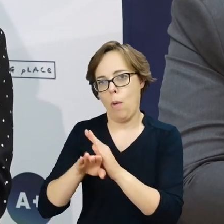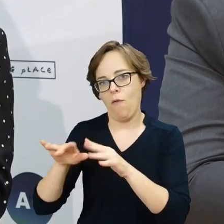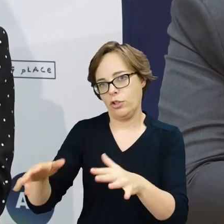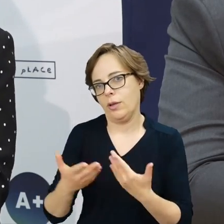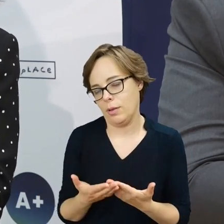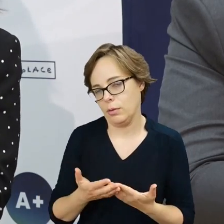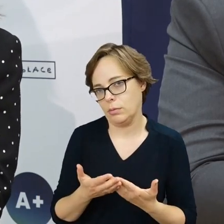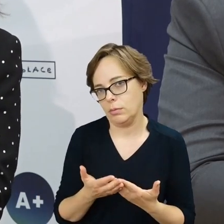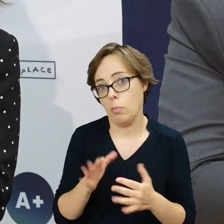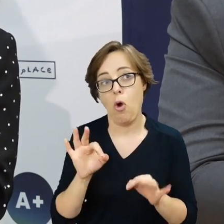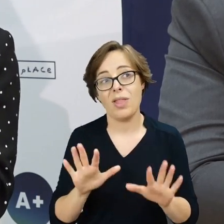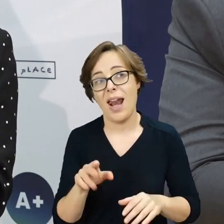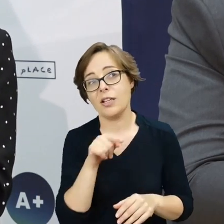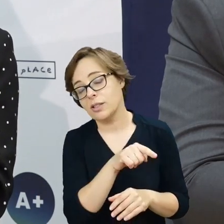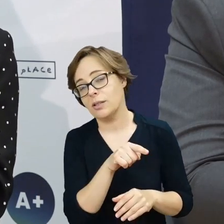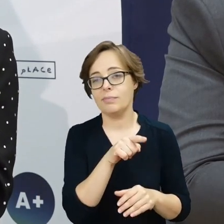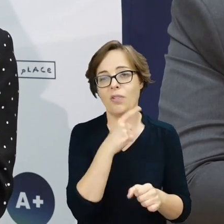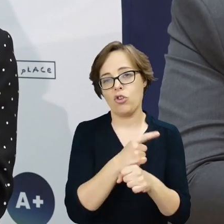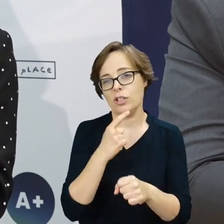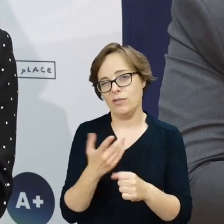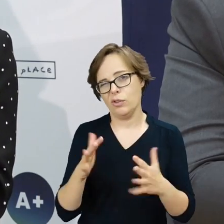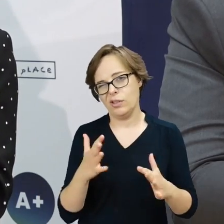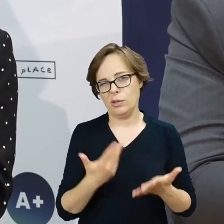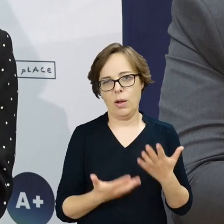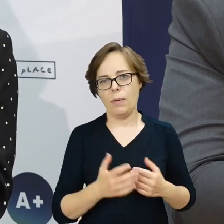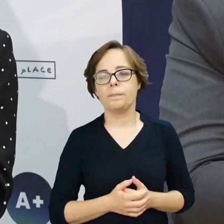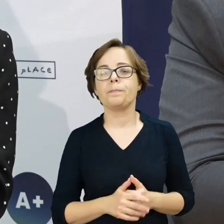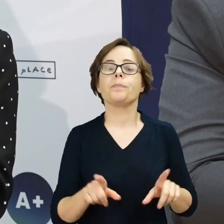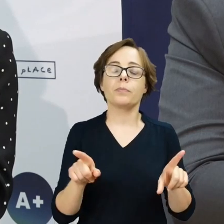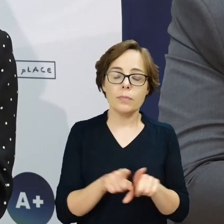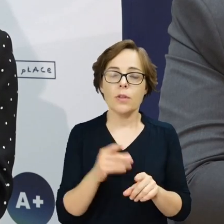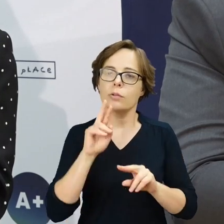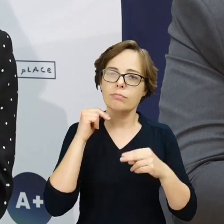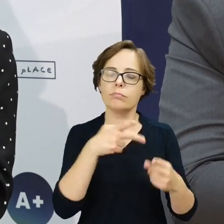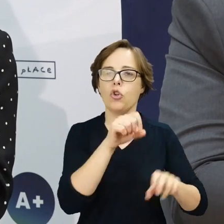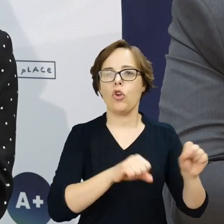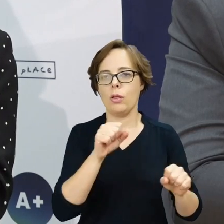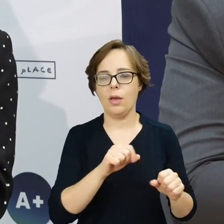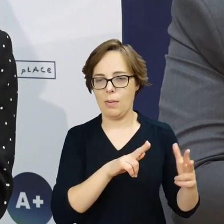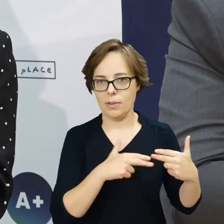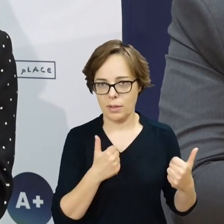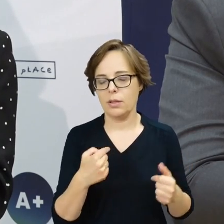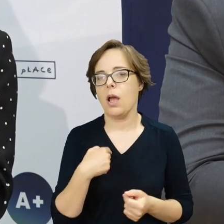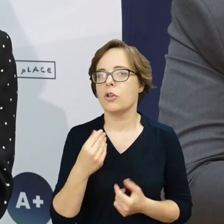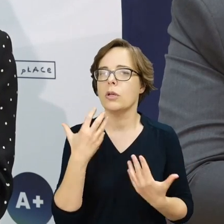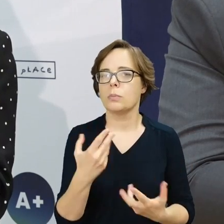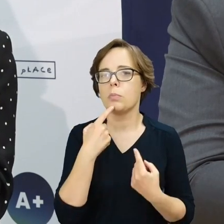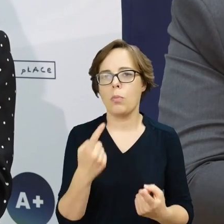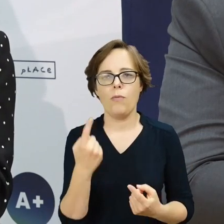wracając jeszcze do sądów administracyjnych, powiem tylko o problemie, który pojawia